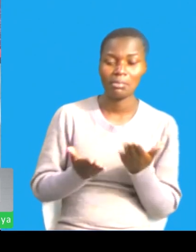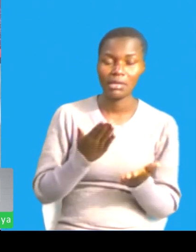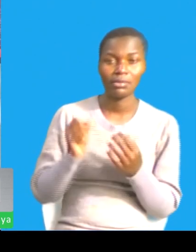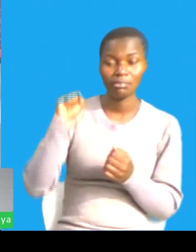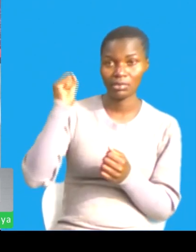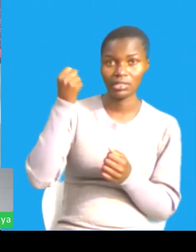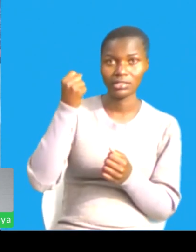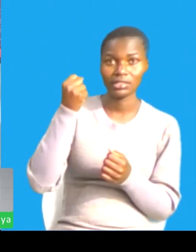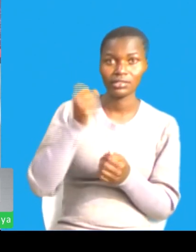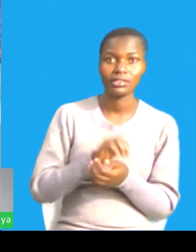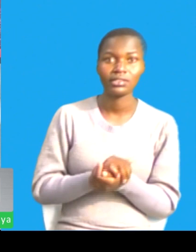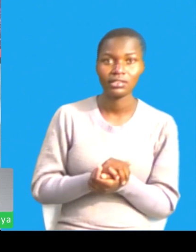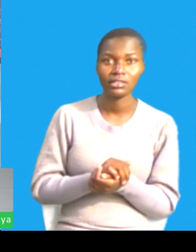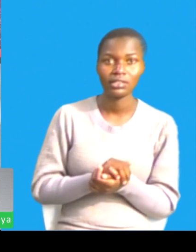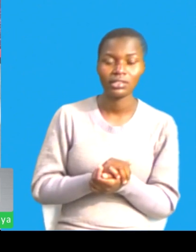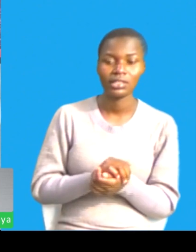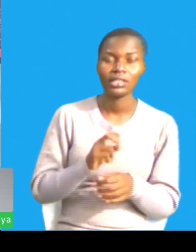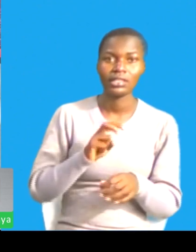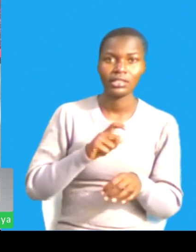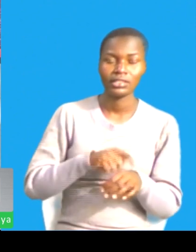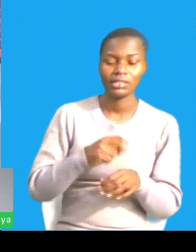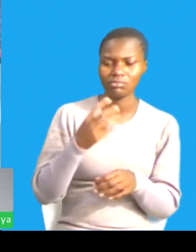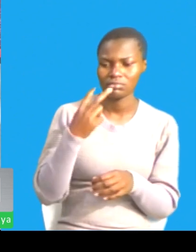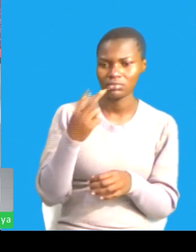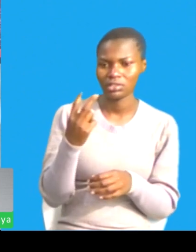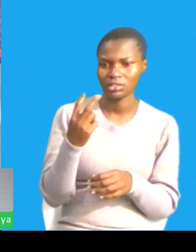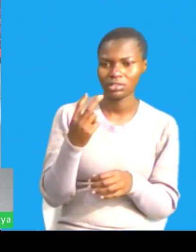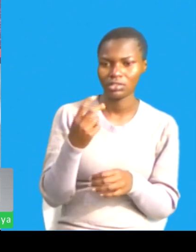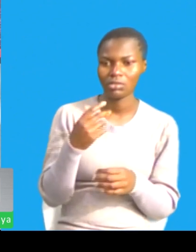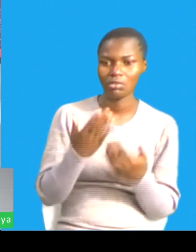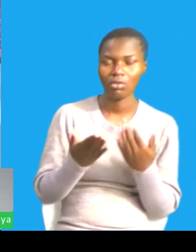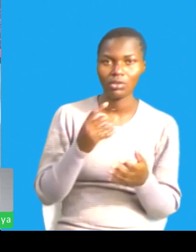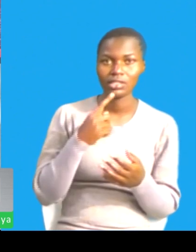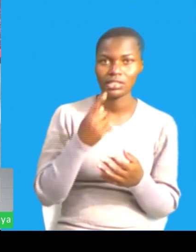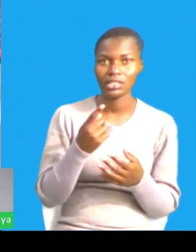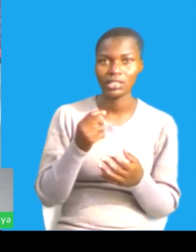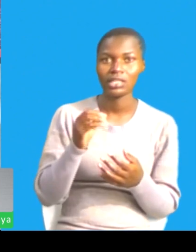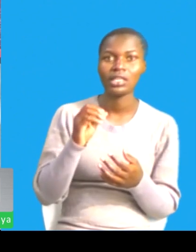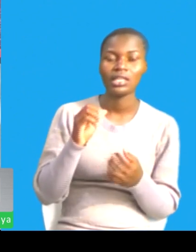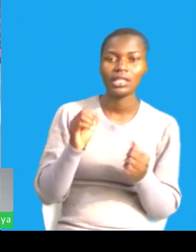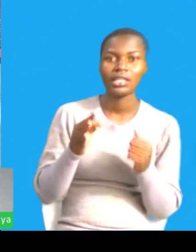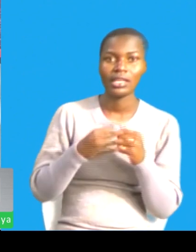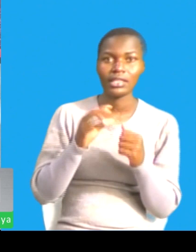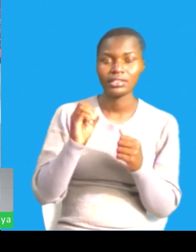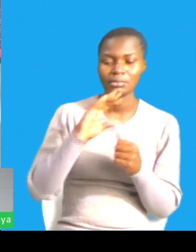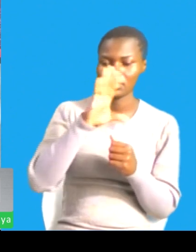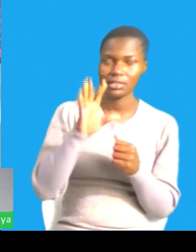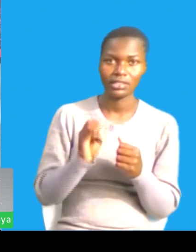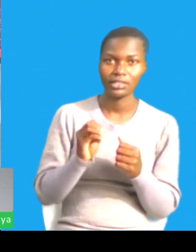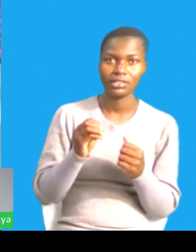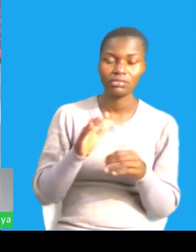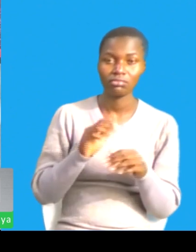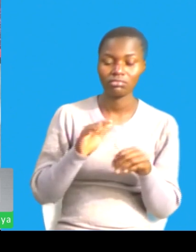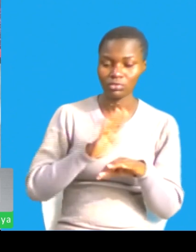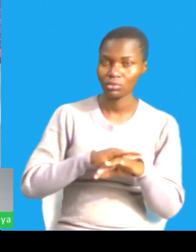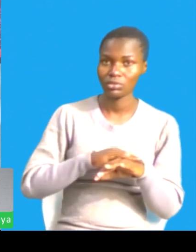ndio tunakosea sisi tukiangalia kitu, hata kama tunasema ya kwamba 90% iko na kitu mzuri, ukiona ile 10%